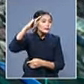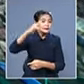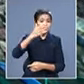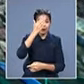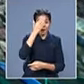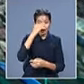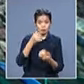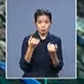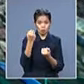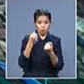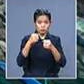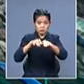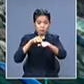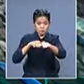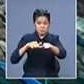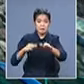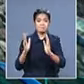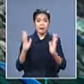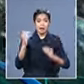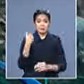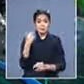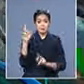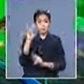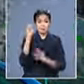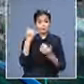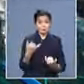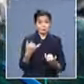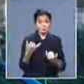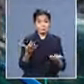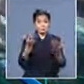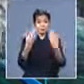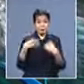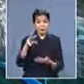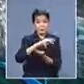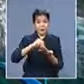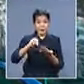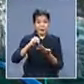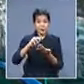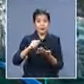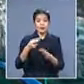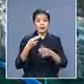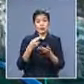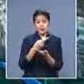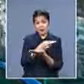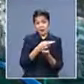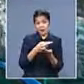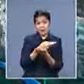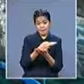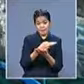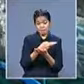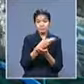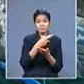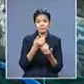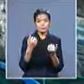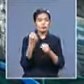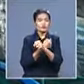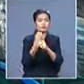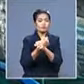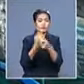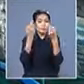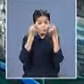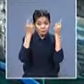ความชะลอตัวค่อนข้างจะมากนะครับเที่ยงนี้ครับมหาวิทยาลัยรามคำแหงครับมีการซ้อมนะครับมีการซ้อมครับเพราะฉะนั้นวันนี้ครับจากพระราม9